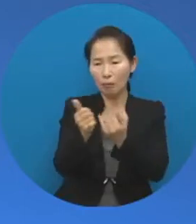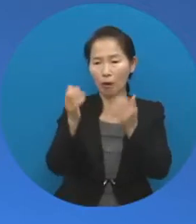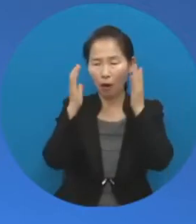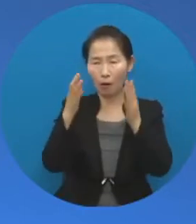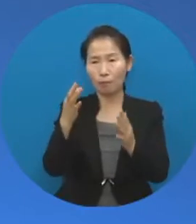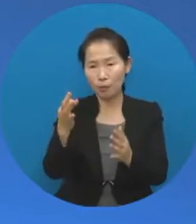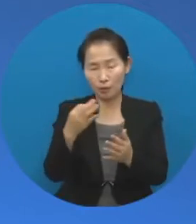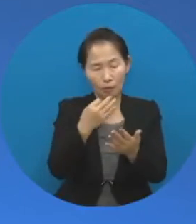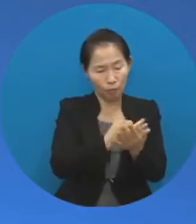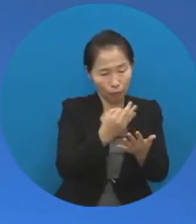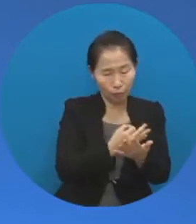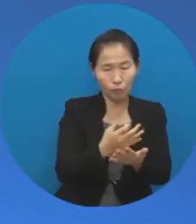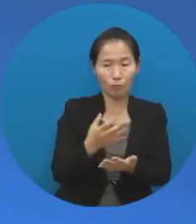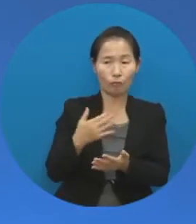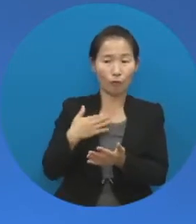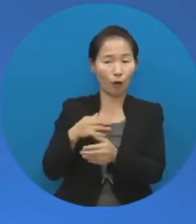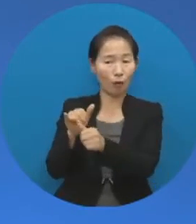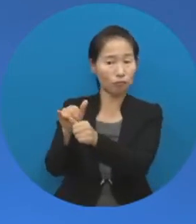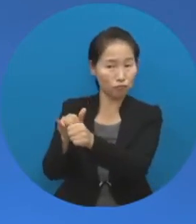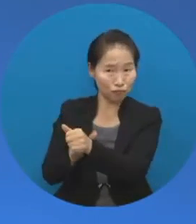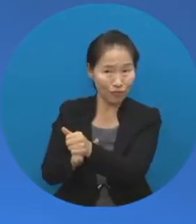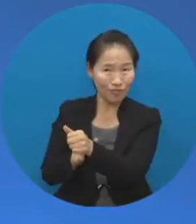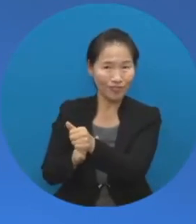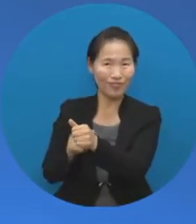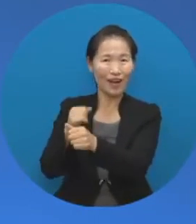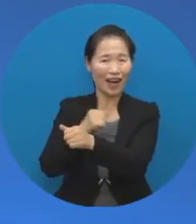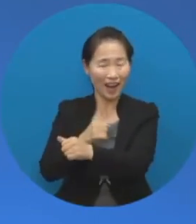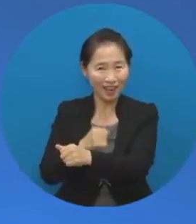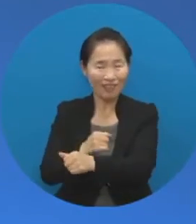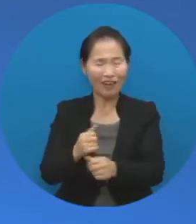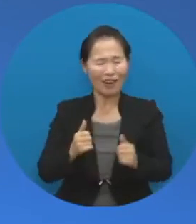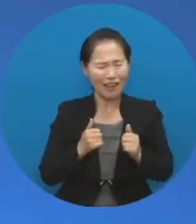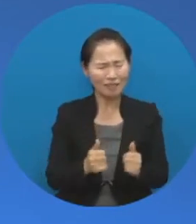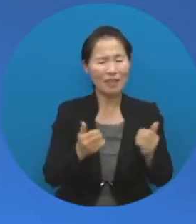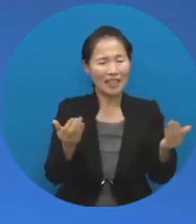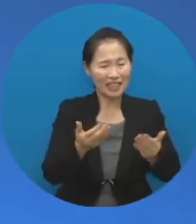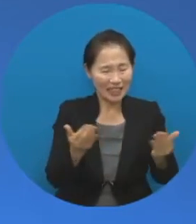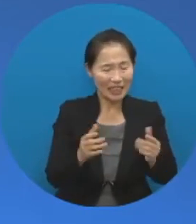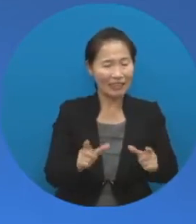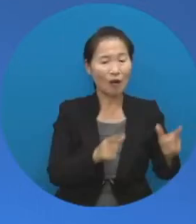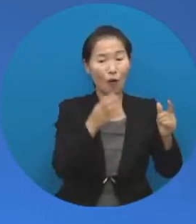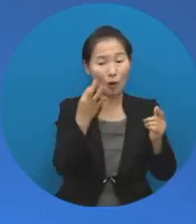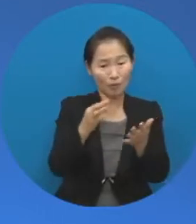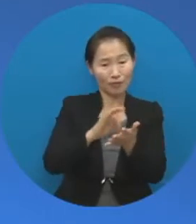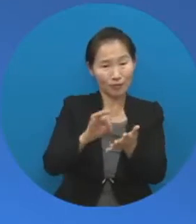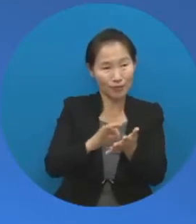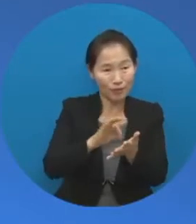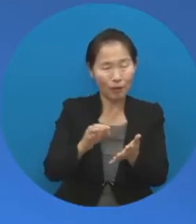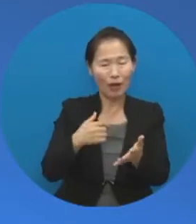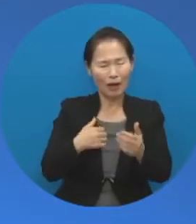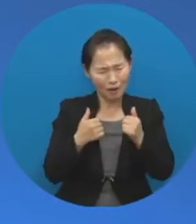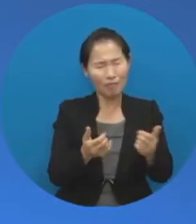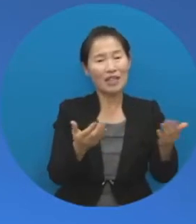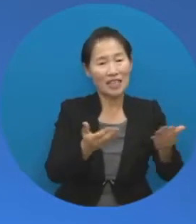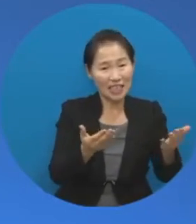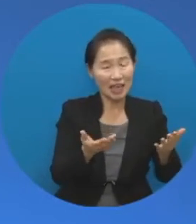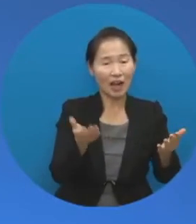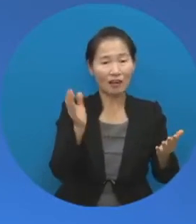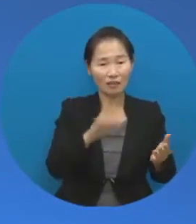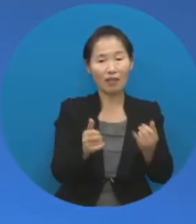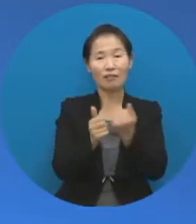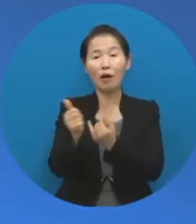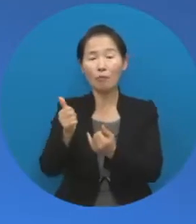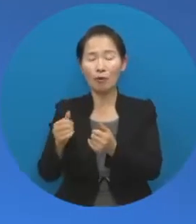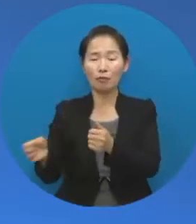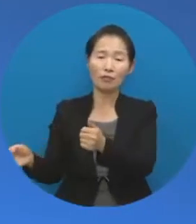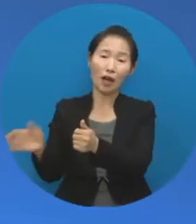이렇게 대드리고 열심히 이제 회사에서 일해서 생활비까지 보태고 막 너무 열심히 나는 이제 일하는데 남편은 탁구 치러 간다